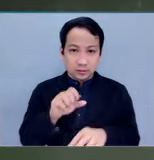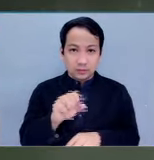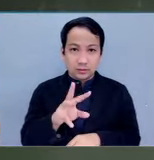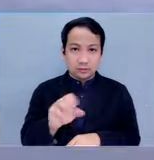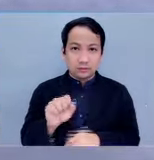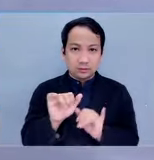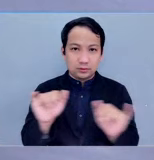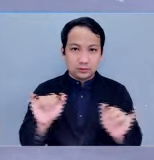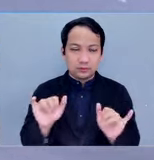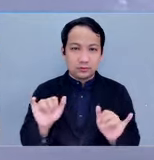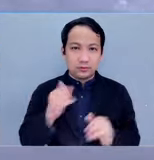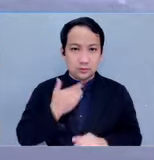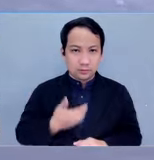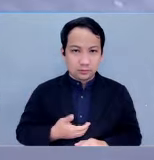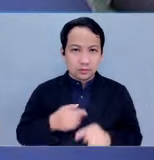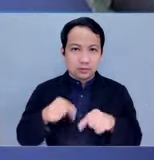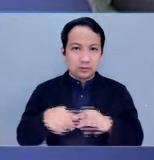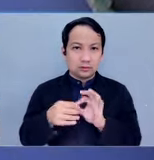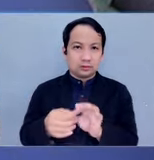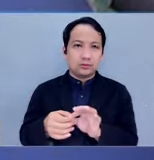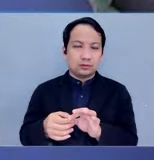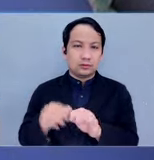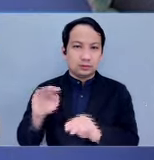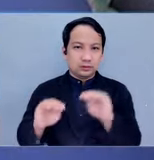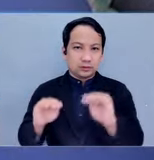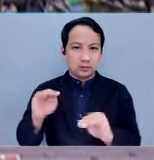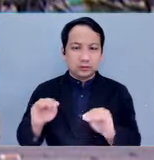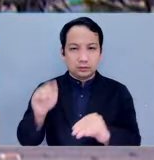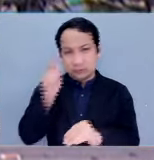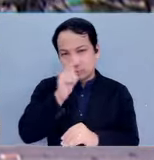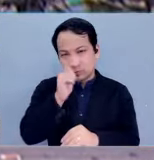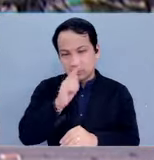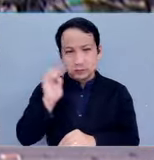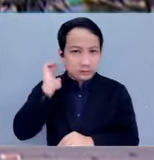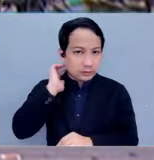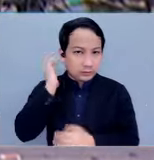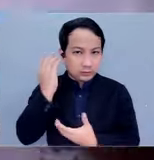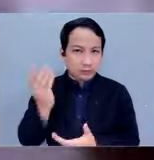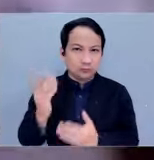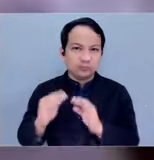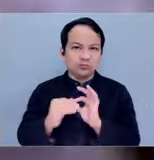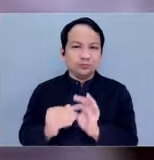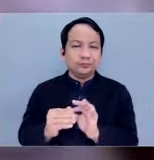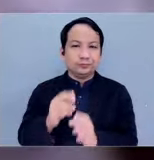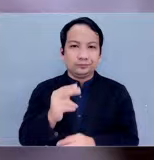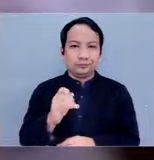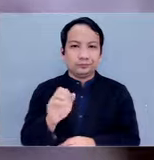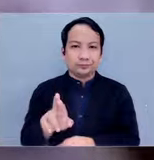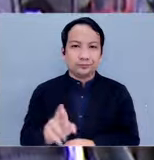mga nagugutom sa Balanced Luzon, Visayas at Mindanao maliban sa Metro Manila.